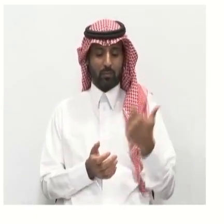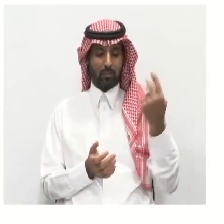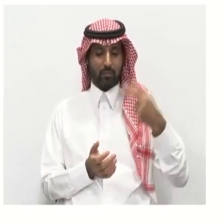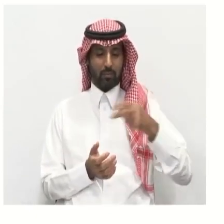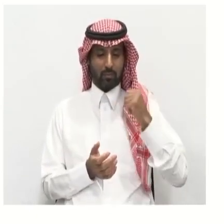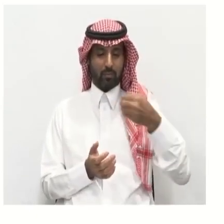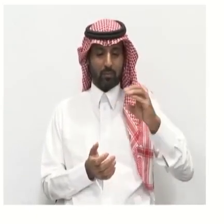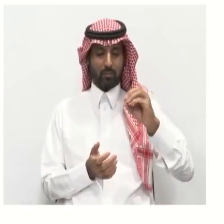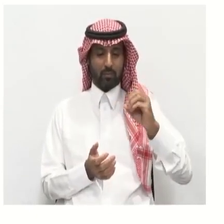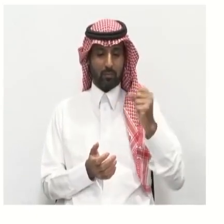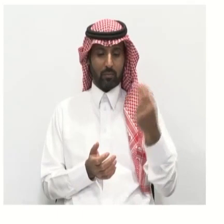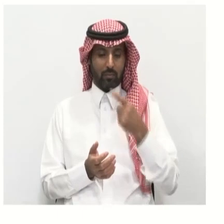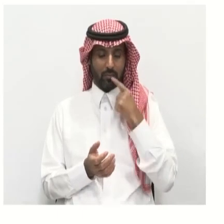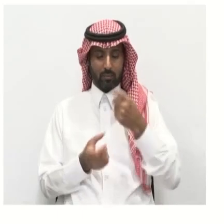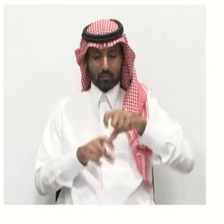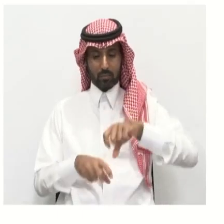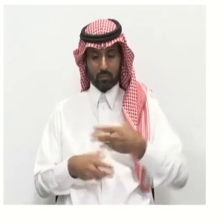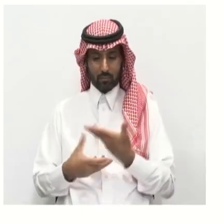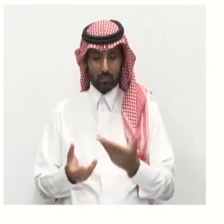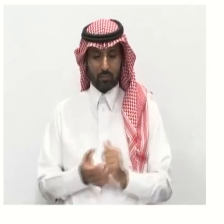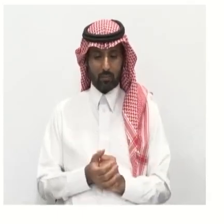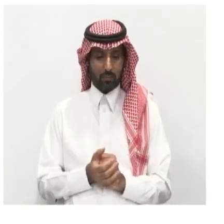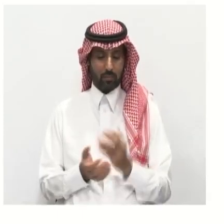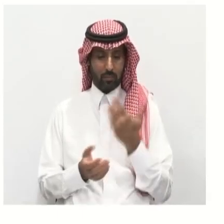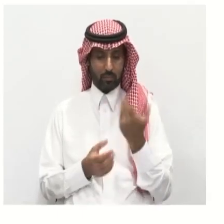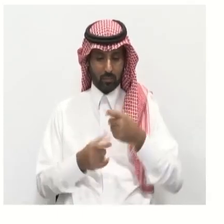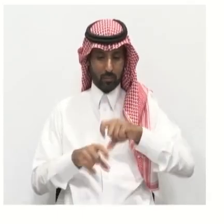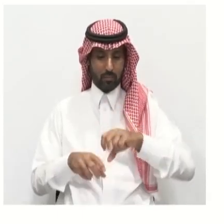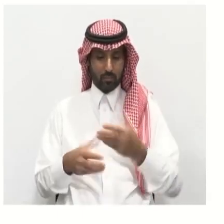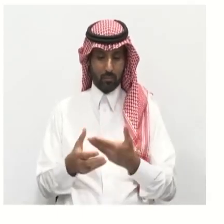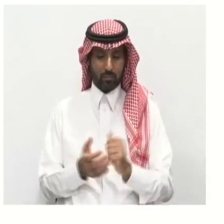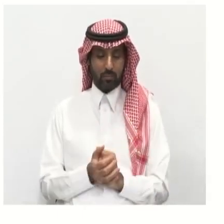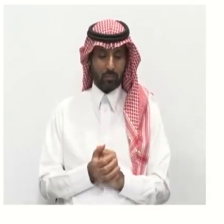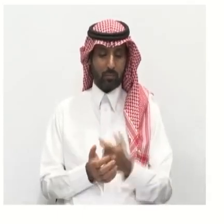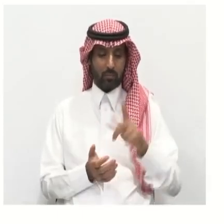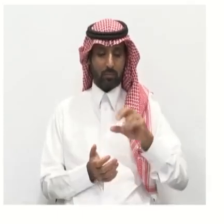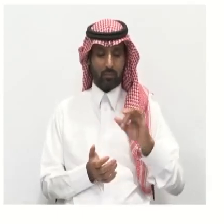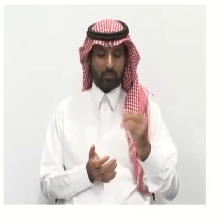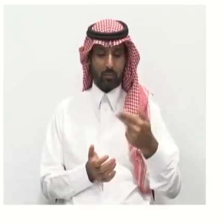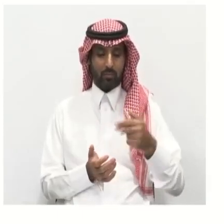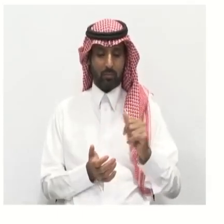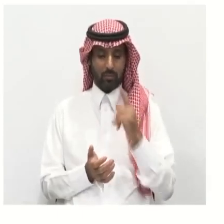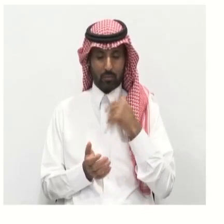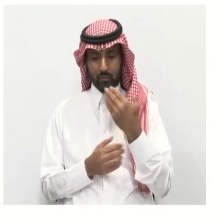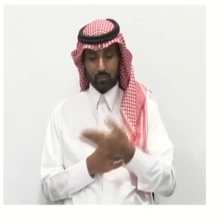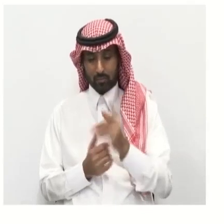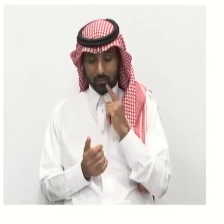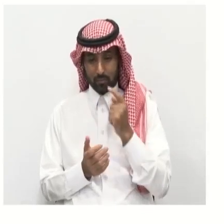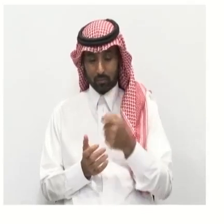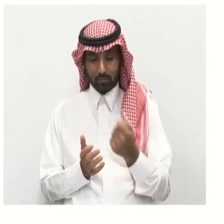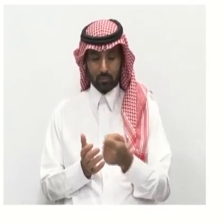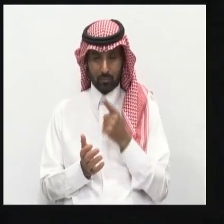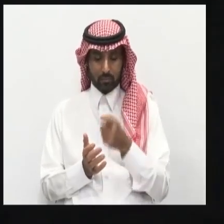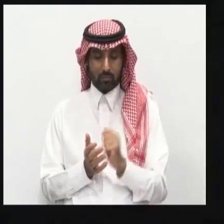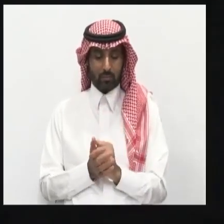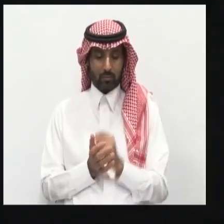المغنيسيوم يتكون ماء وبنزوات المغنيسيوم يتكون ماء وبنزوات المغ في الحاله هذه المطلوب منك ايش